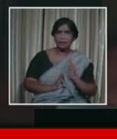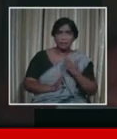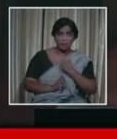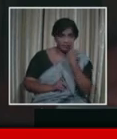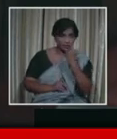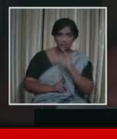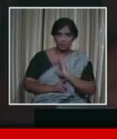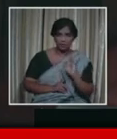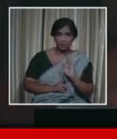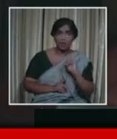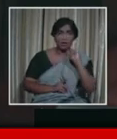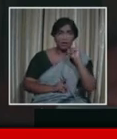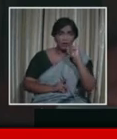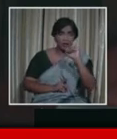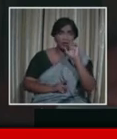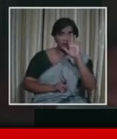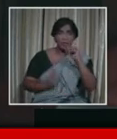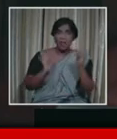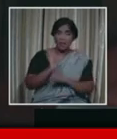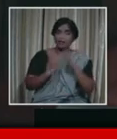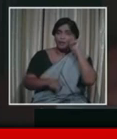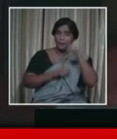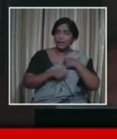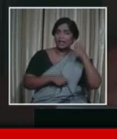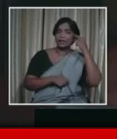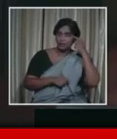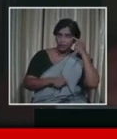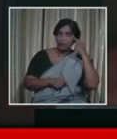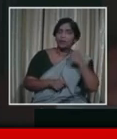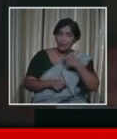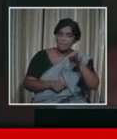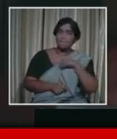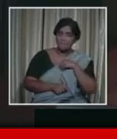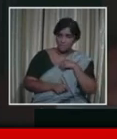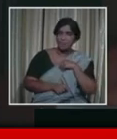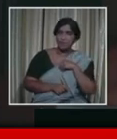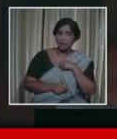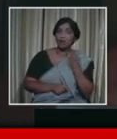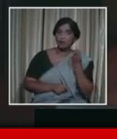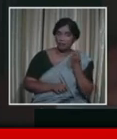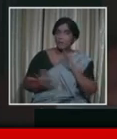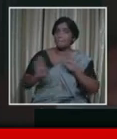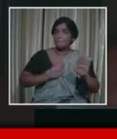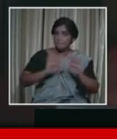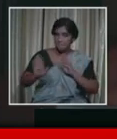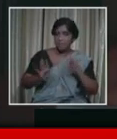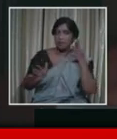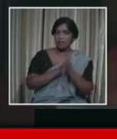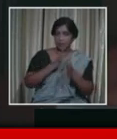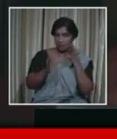නෙවෙයි 69 ලක්ෂයක් මිනිස්සු විශ්වාස කරා මම පිළිගන්නවා ආර්ථිකයේ කළමනාකරණය අමඩුපාඩු